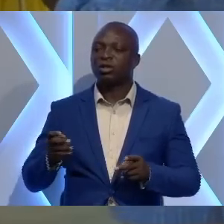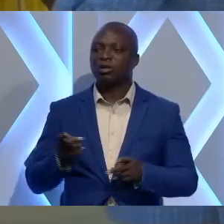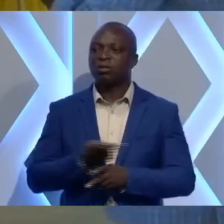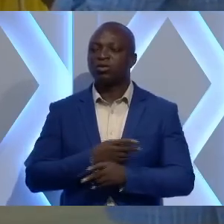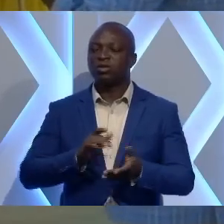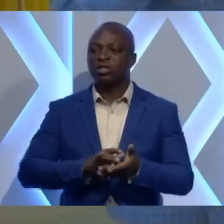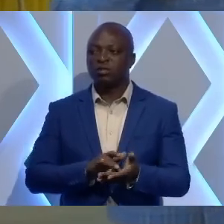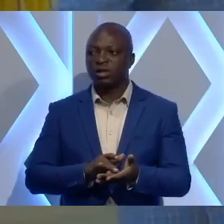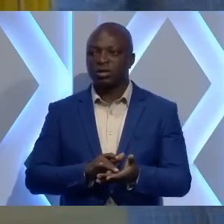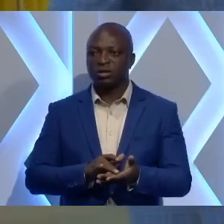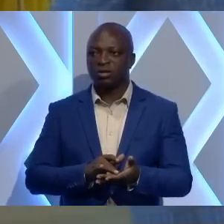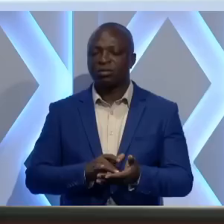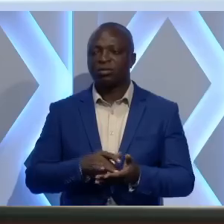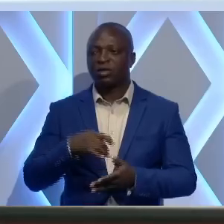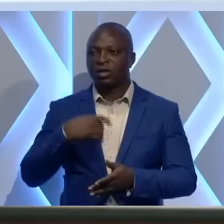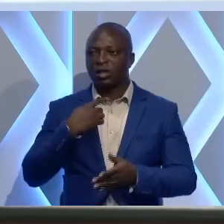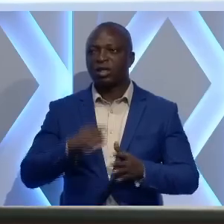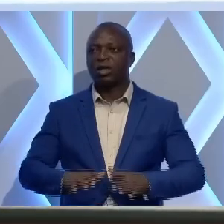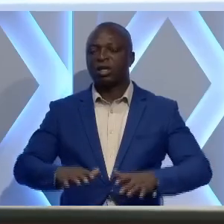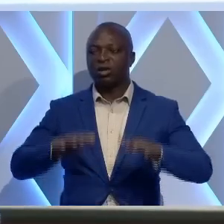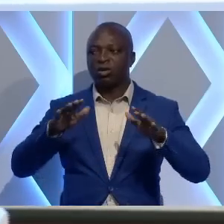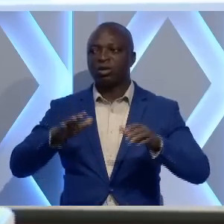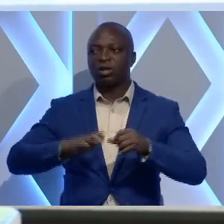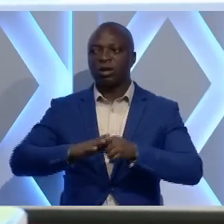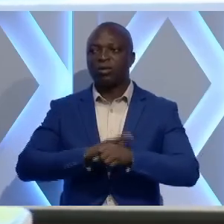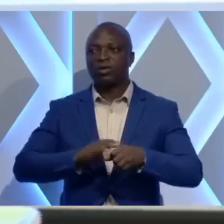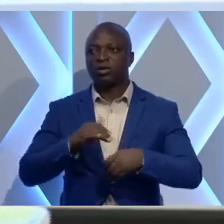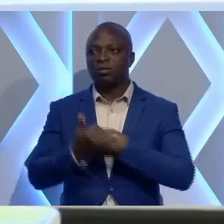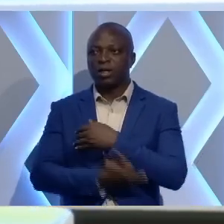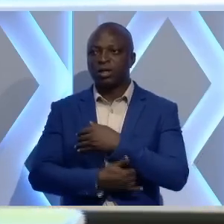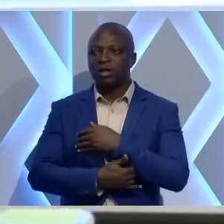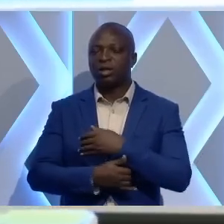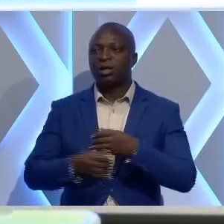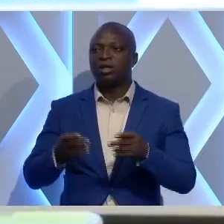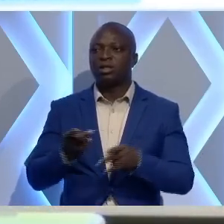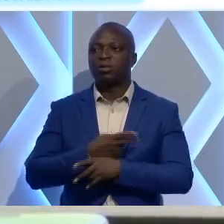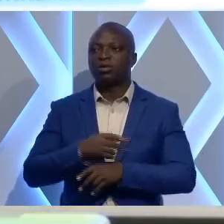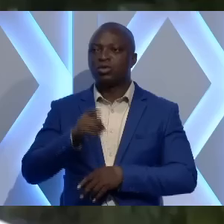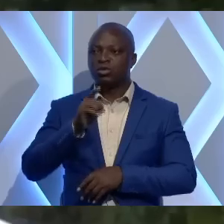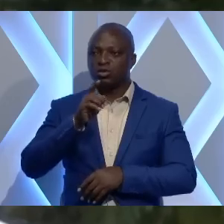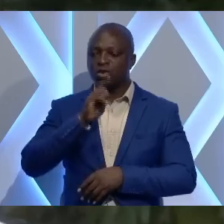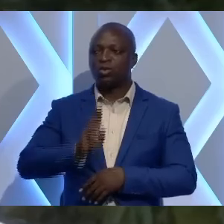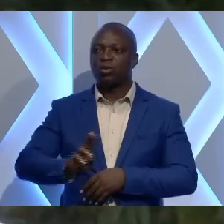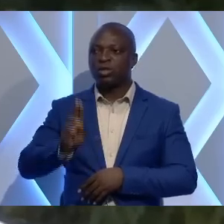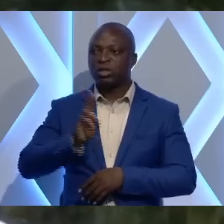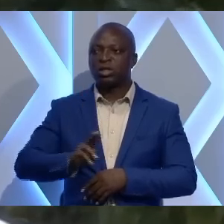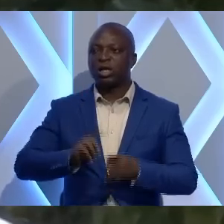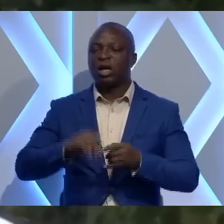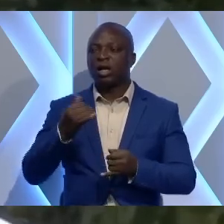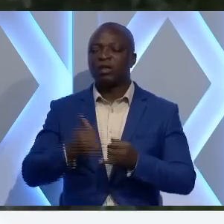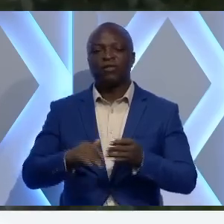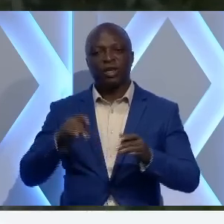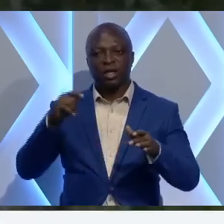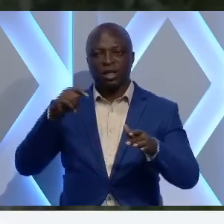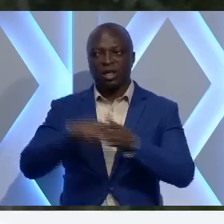chimiques qui inondent notre pays. Et ces produits chimiques sont utilisés à des fins